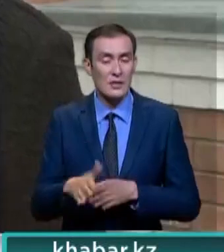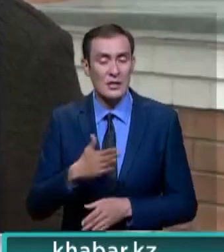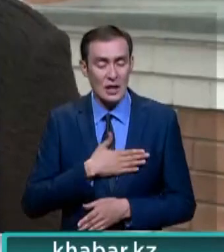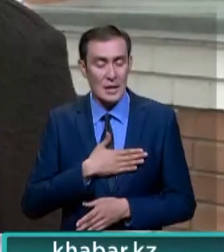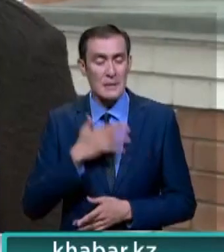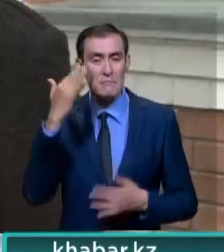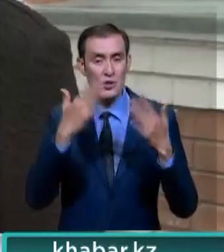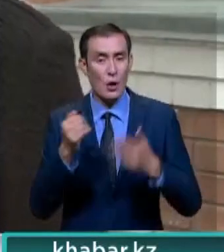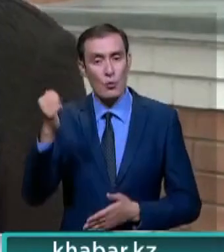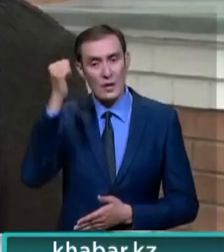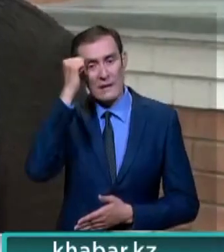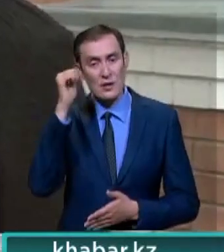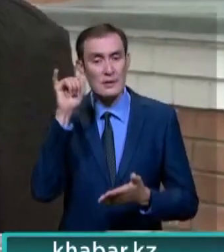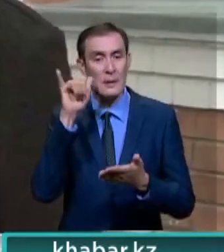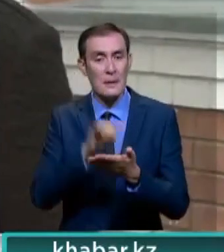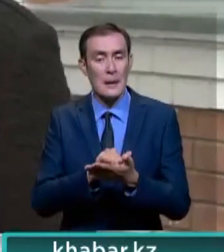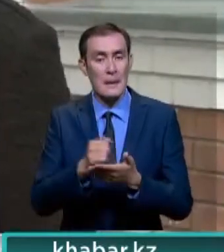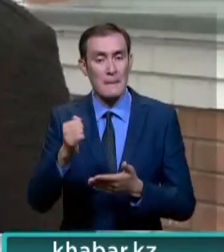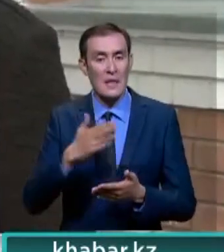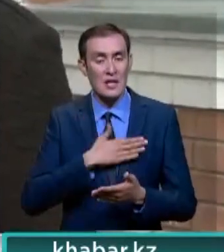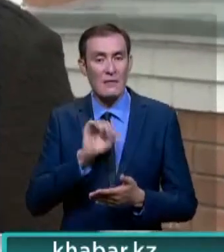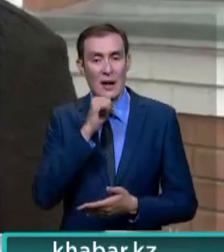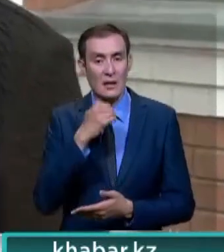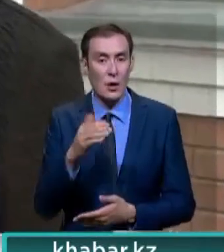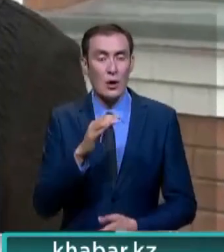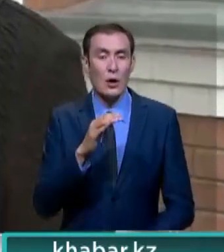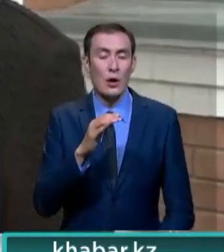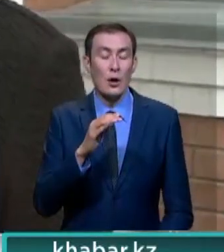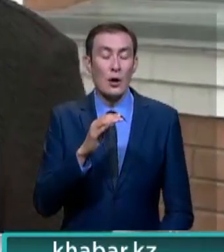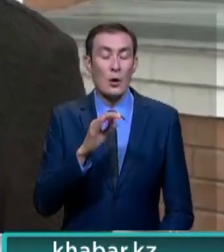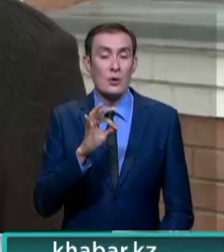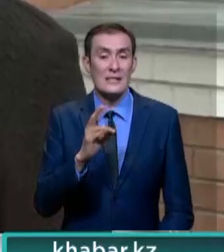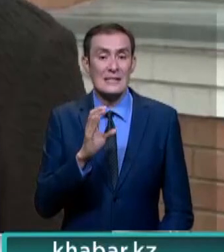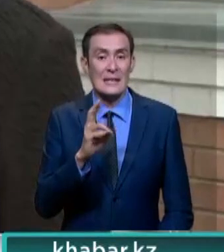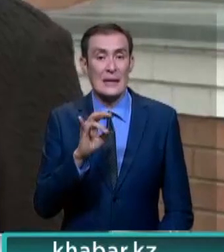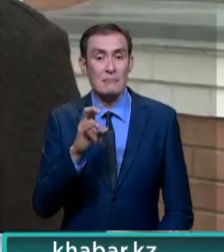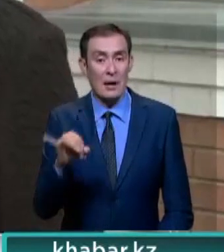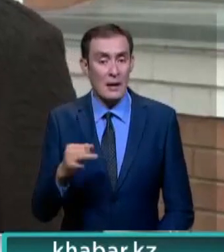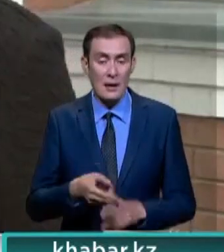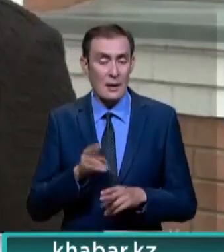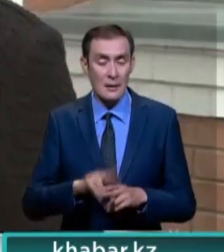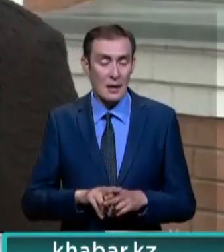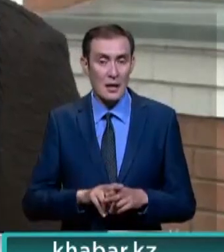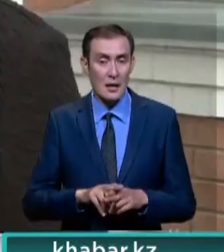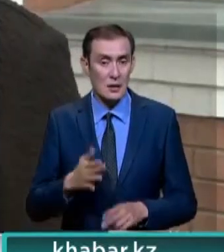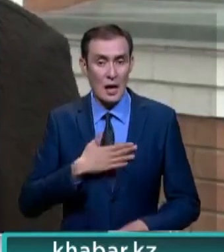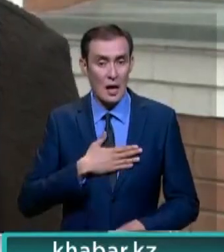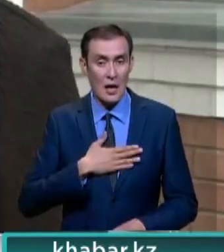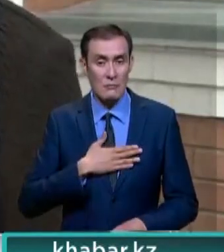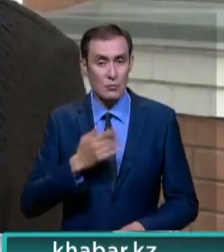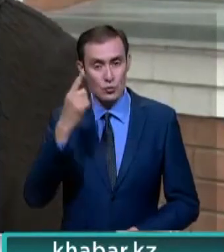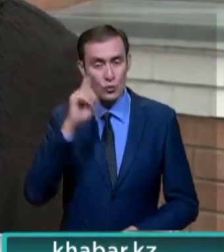мечта увековечения памяти нашего ата Ускенбаева Бузыкена. Это, я считаю,